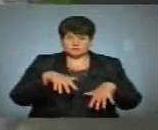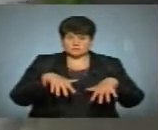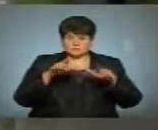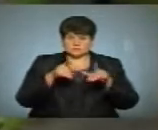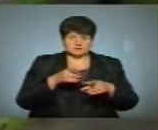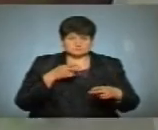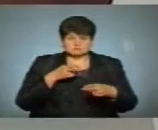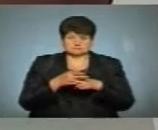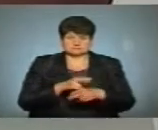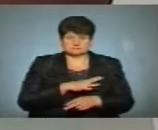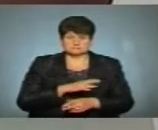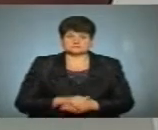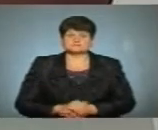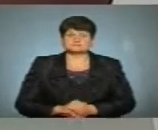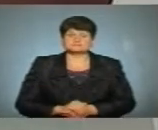затор.